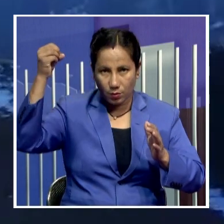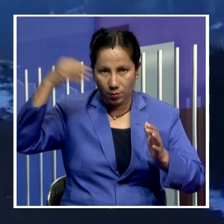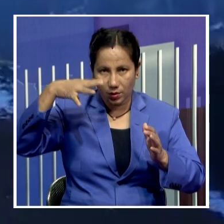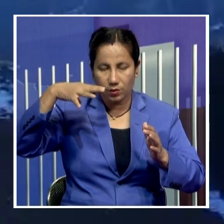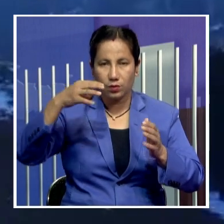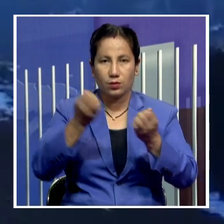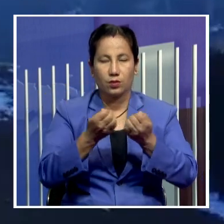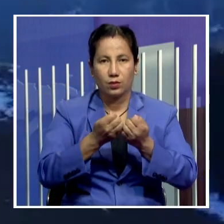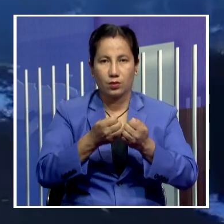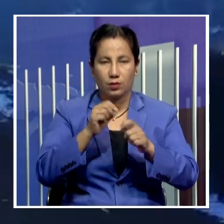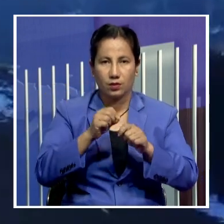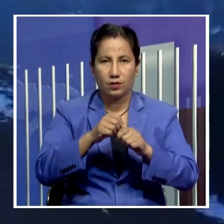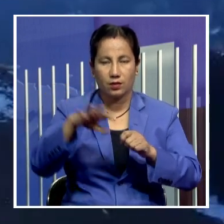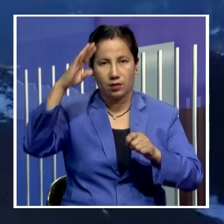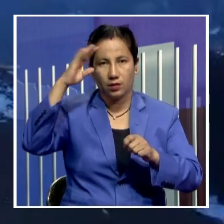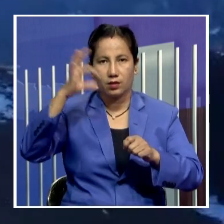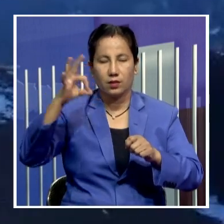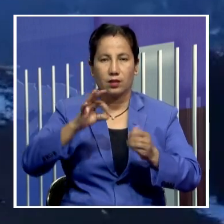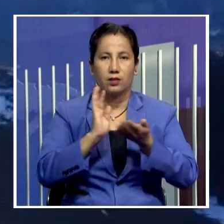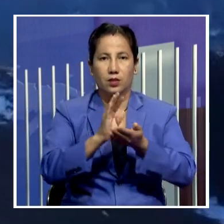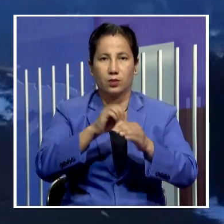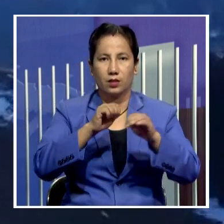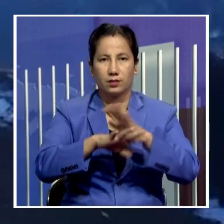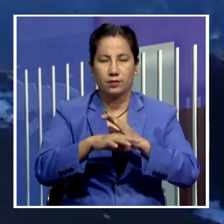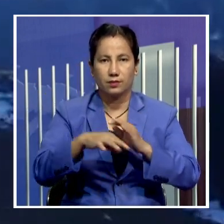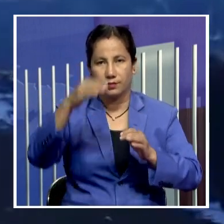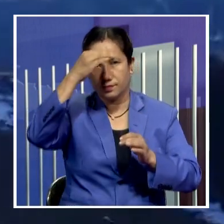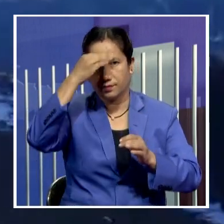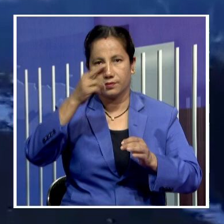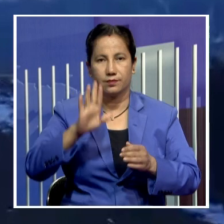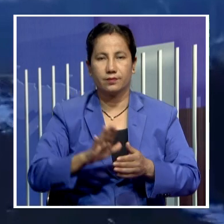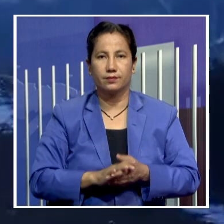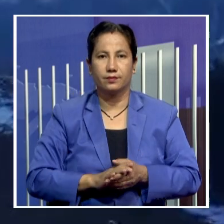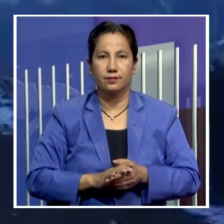जिल्ला सदरमुकाम सिमकोट स्थित सरकारी कार्यालयको सेवा सञ्चालनमा समस्या भएको छ।